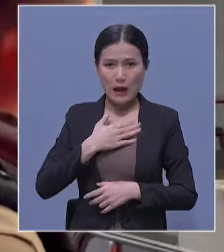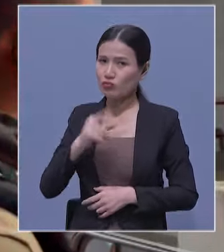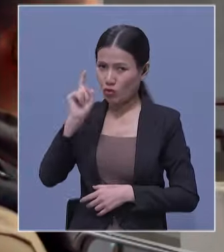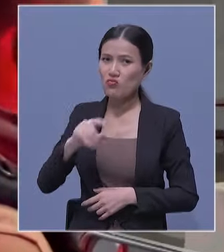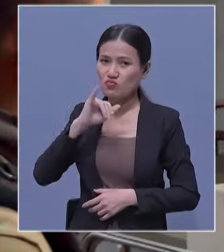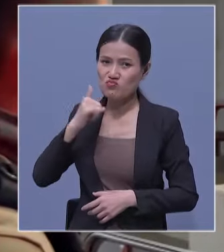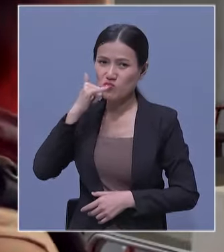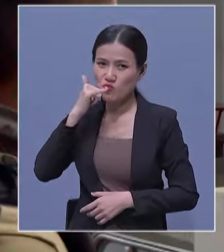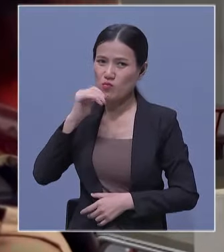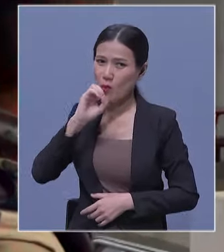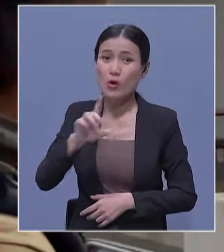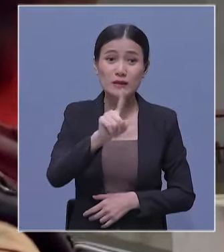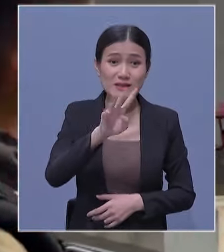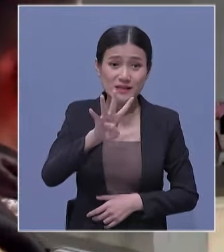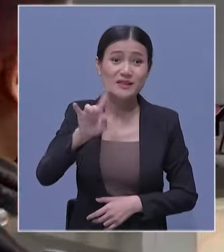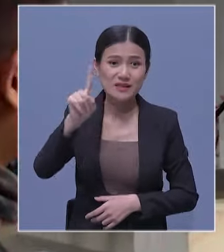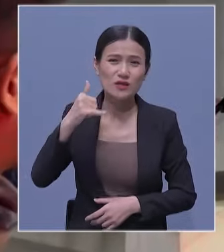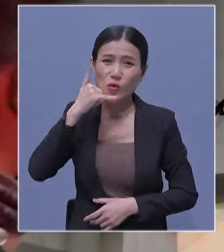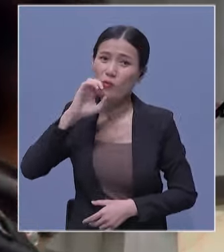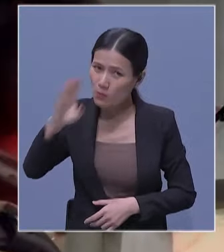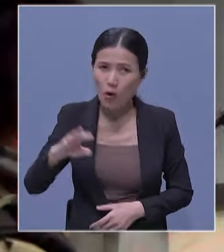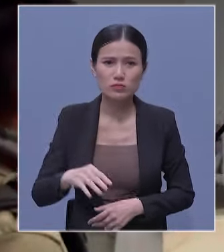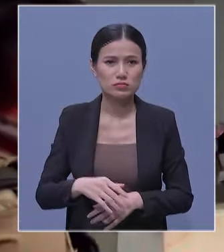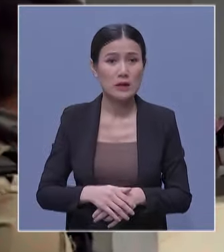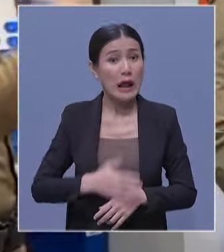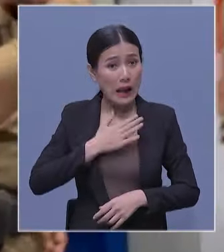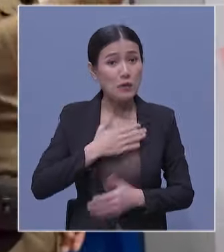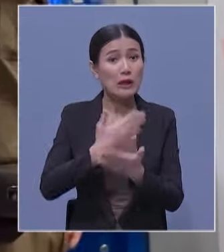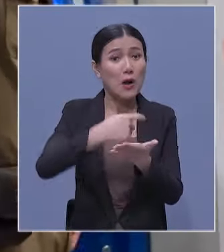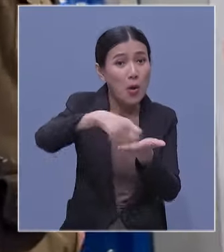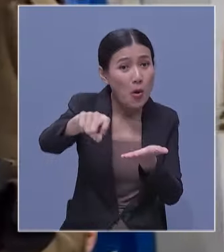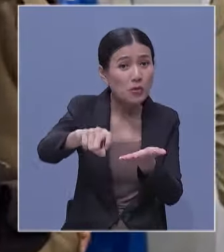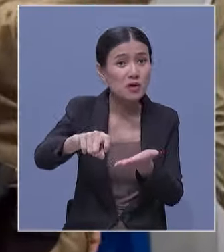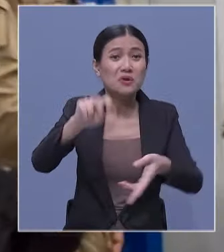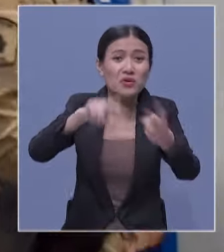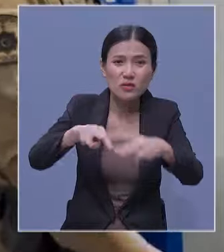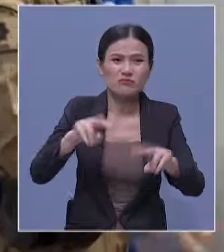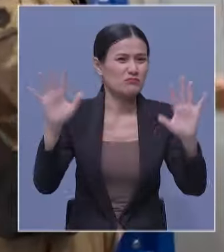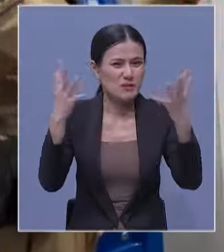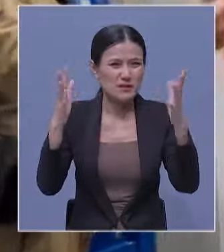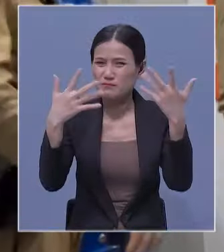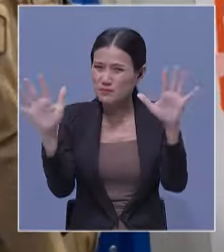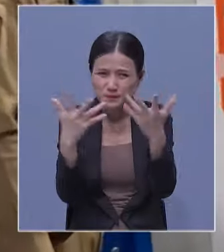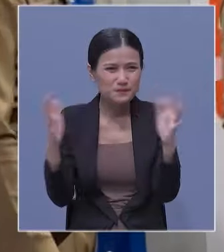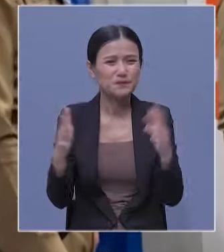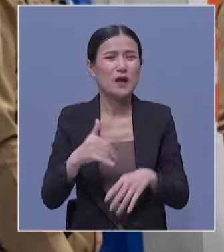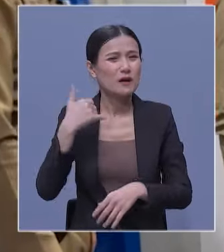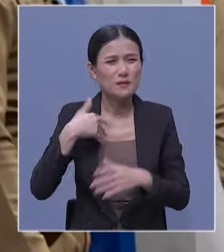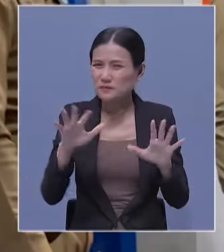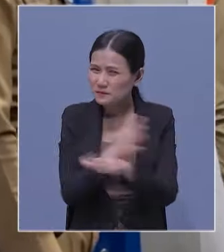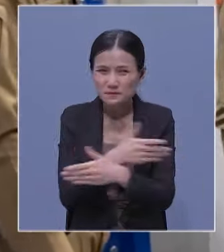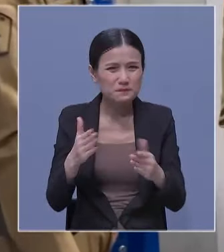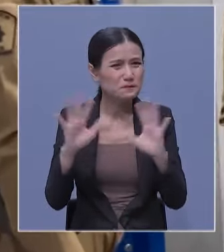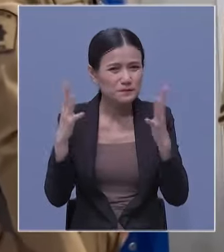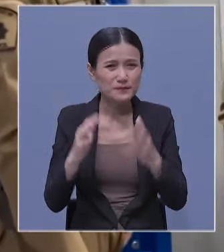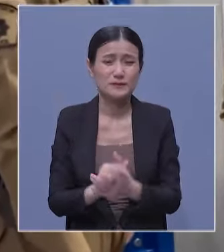ดำเนินการให้ภายใน 1ชั่วโมงไม่มีหรอกที่เราต้องโอนเงินของเราเข้าไปในบัญชีไหนต่อไหนไม่มีเลยไม่มีค่ะไม่มีการเรียกโอนเงินที